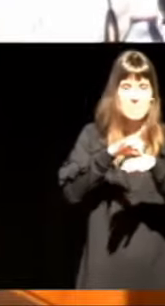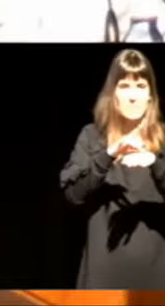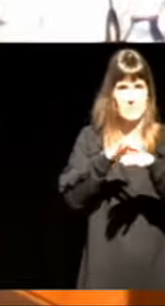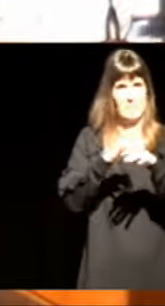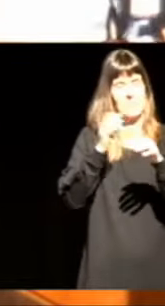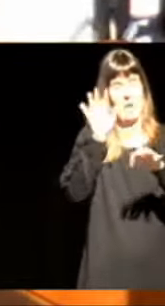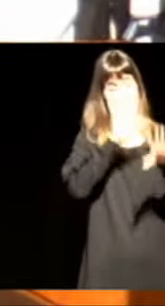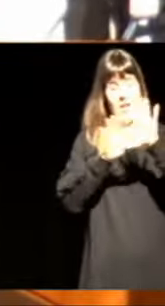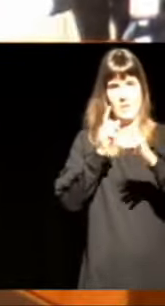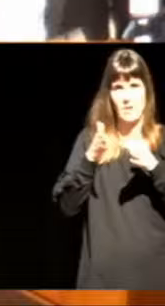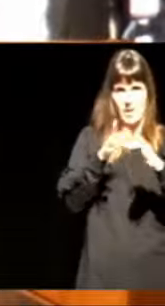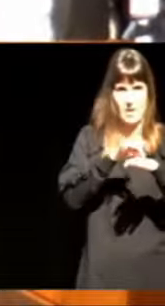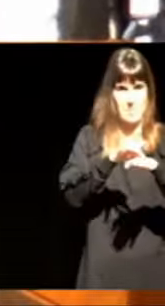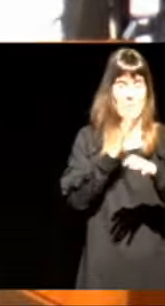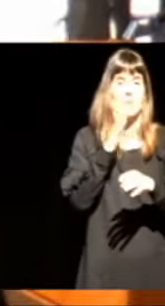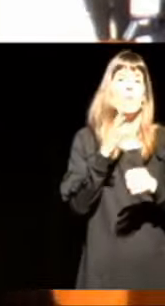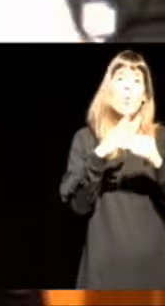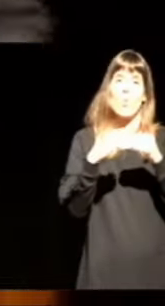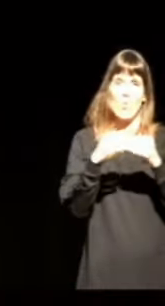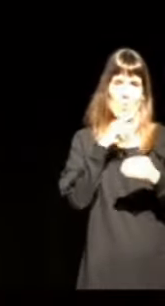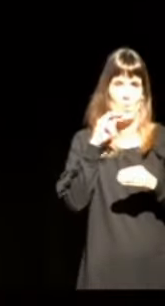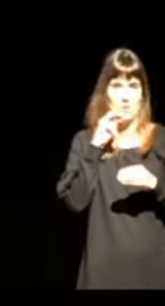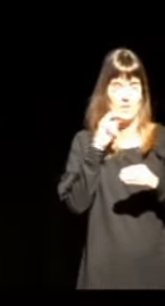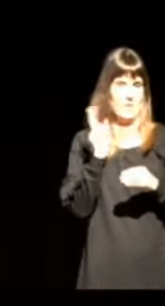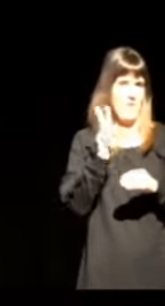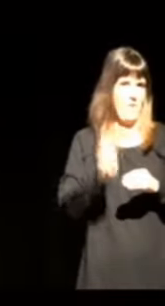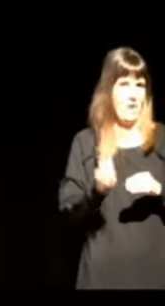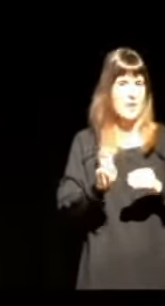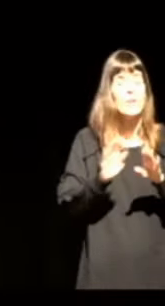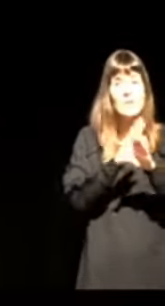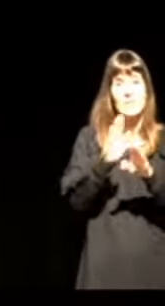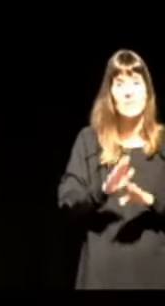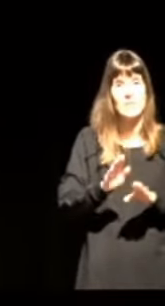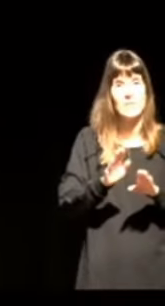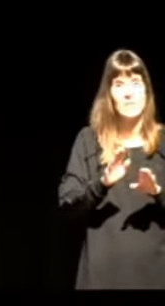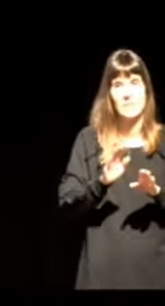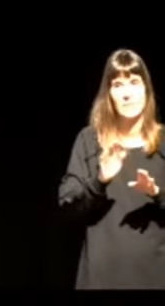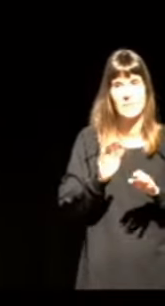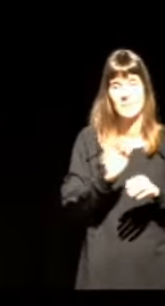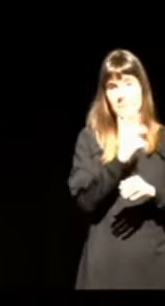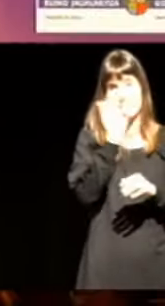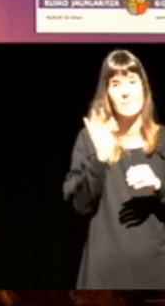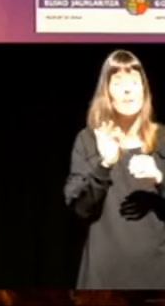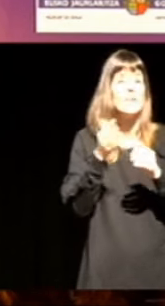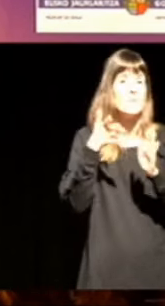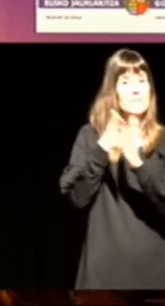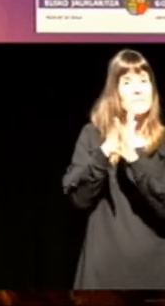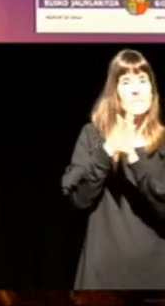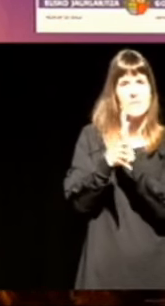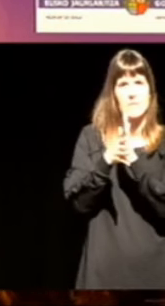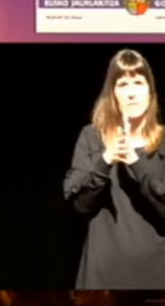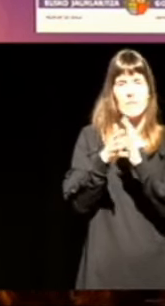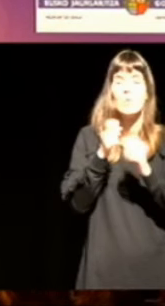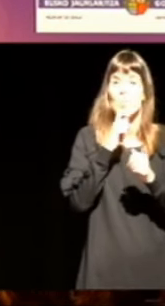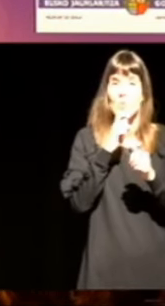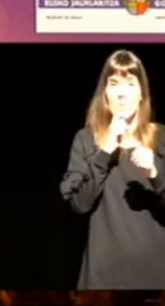horretan ikuste erabilgarria da. Eta ja, maitzearen eta urrengo zera ikastutearen nondik